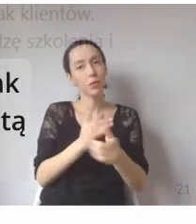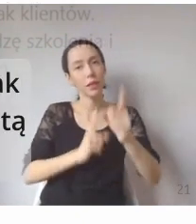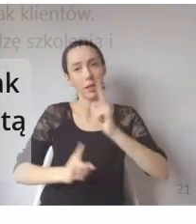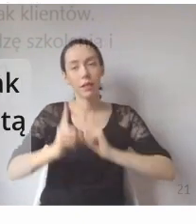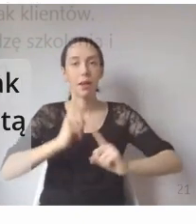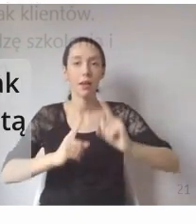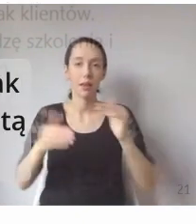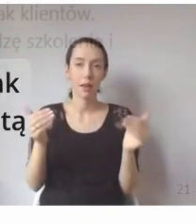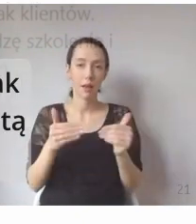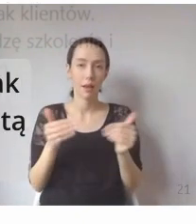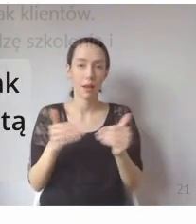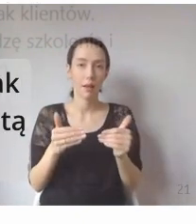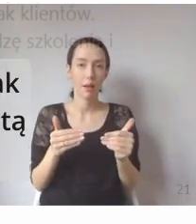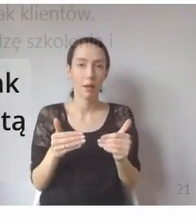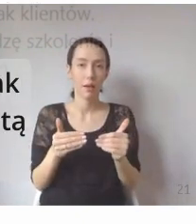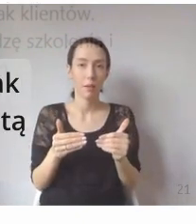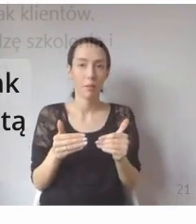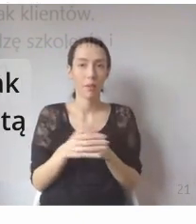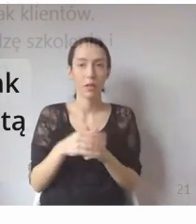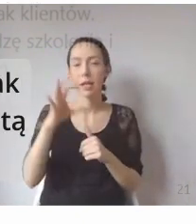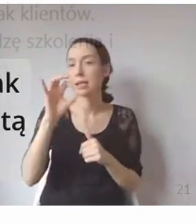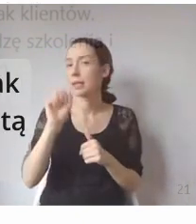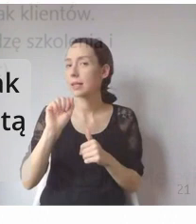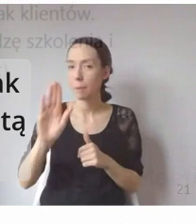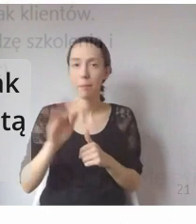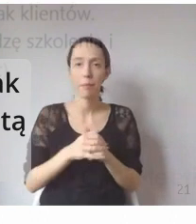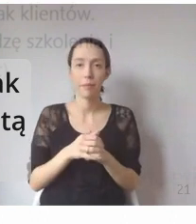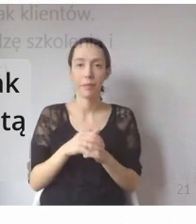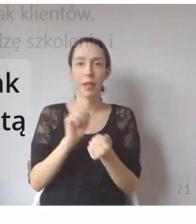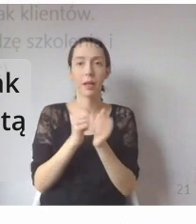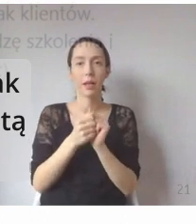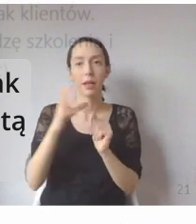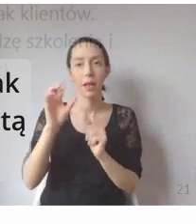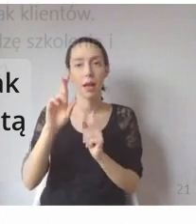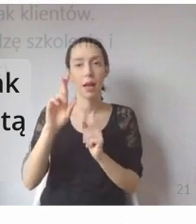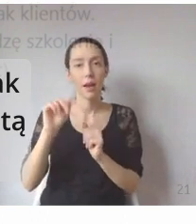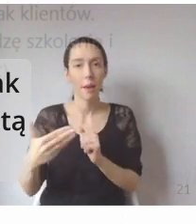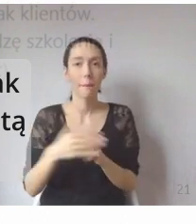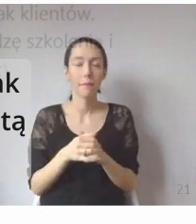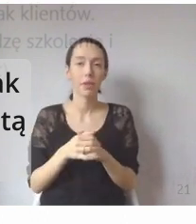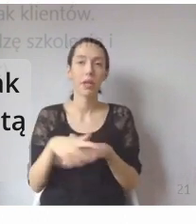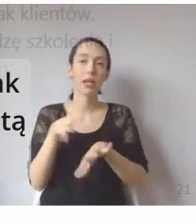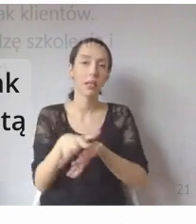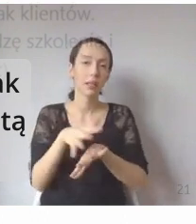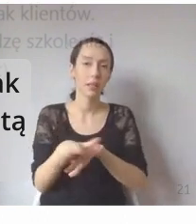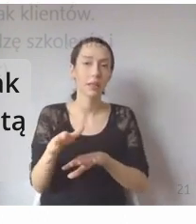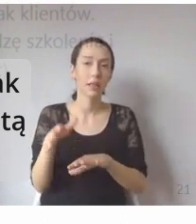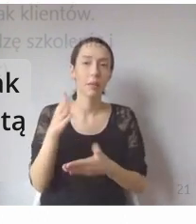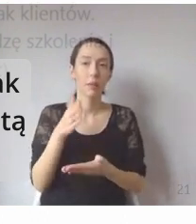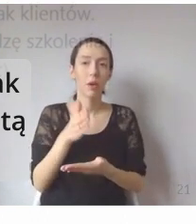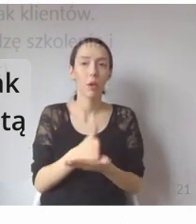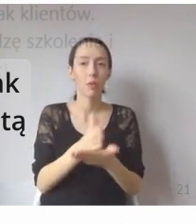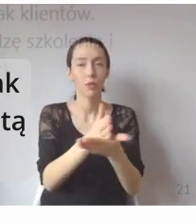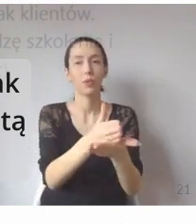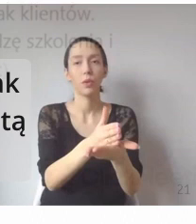może mieliście do czynienia z takim narzędziem jak SAP albo CRM, czyli jakiś system tutaj do obsługi po prostu